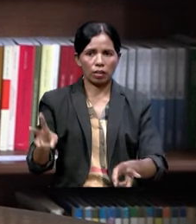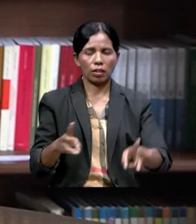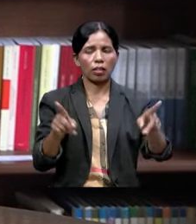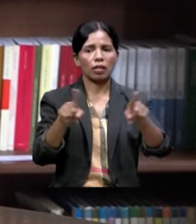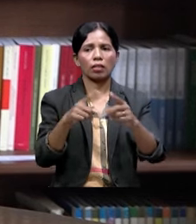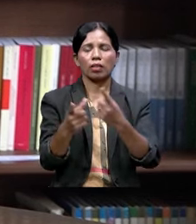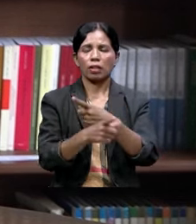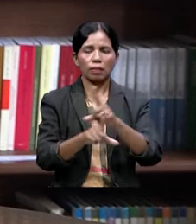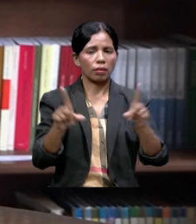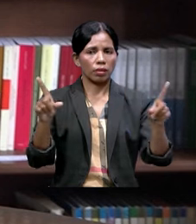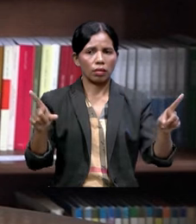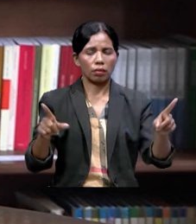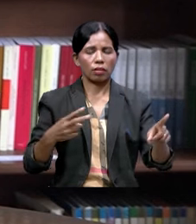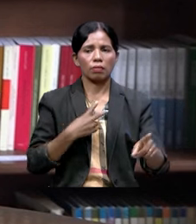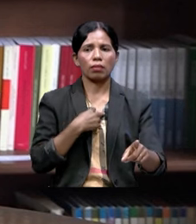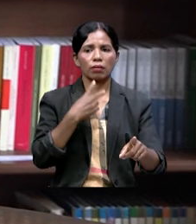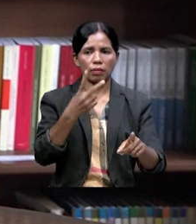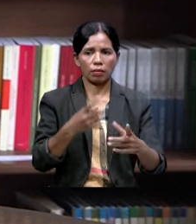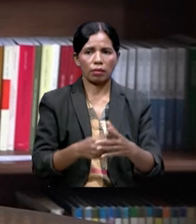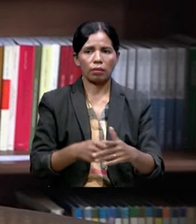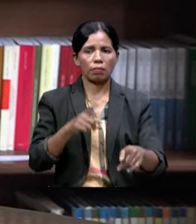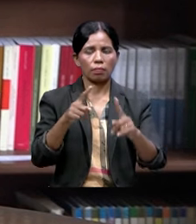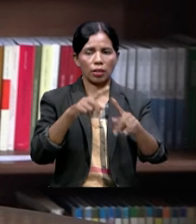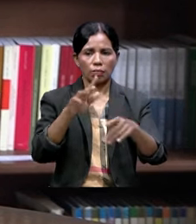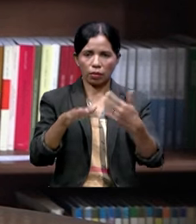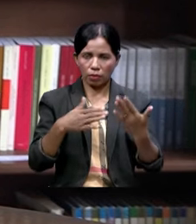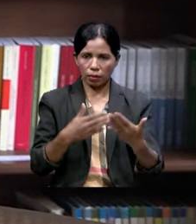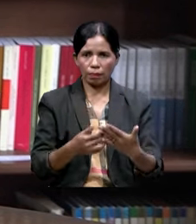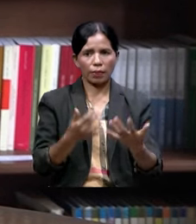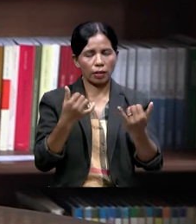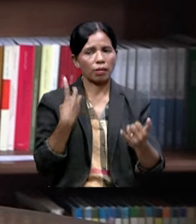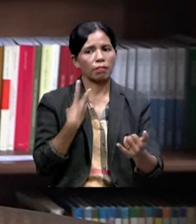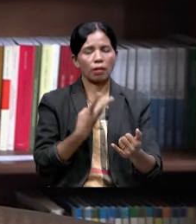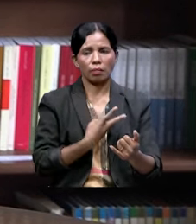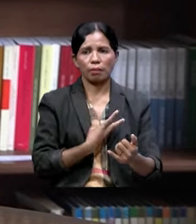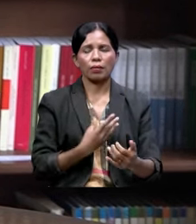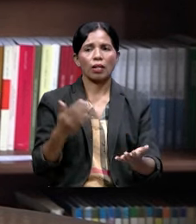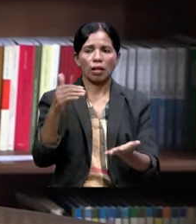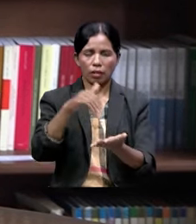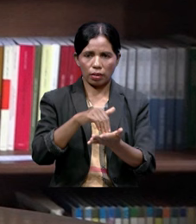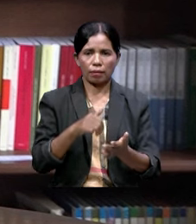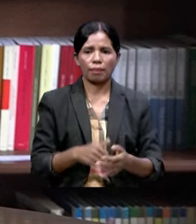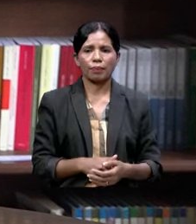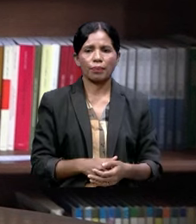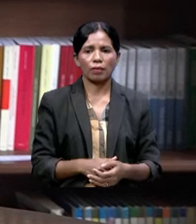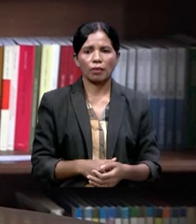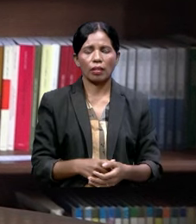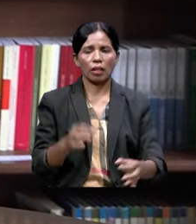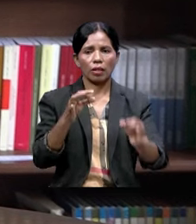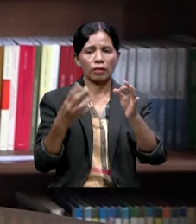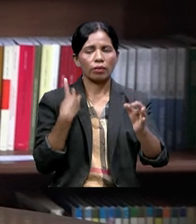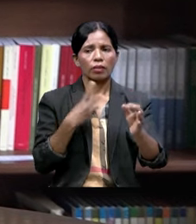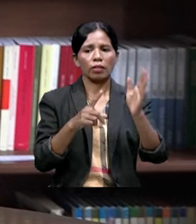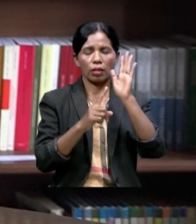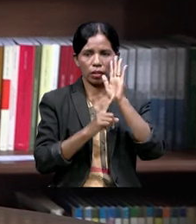liberdade da expressaun, ya, ba sira daun ruma. Agora ba ami makira ne dalai datang, se ita hatudu